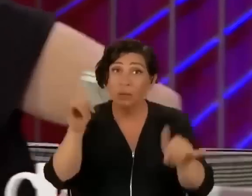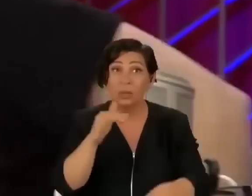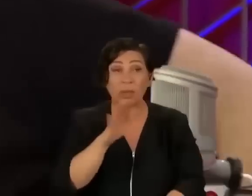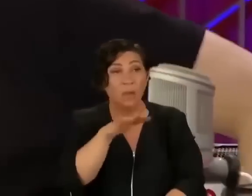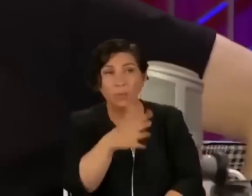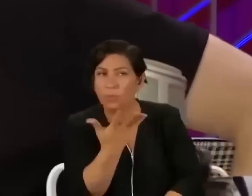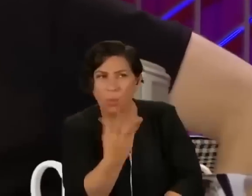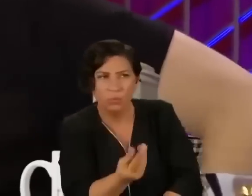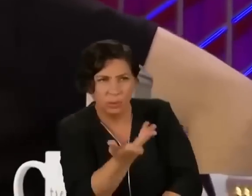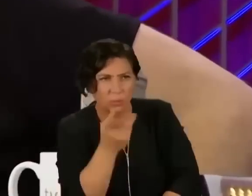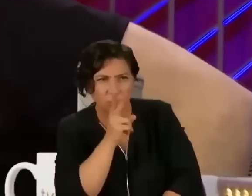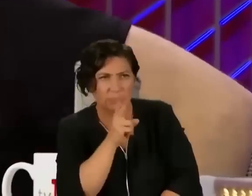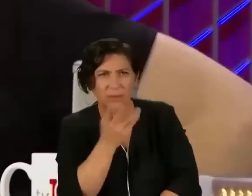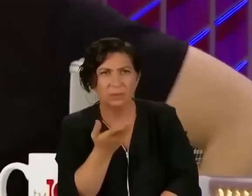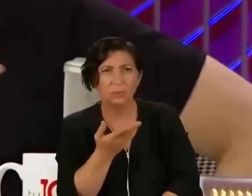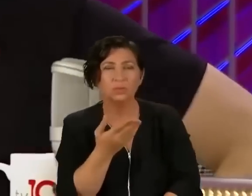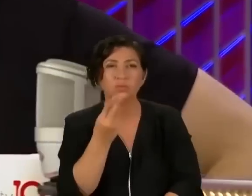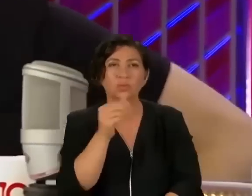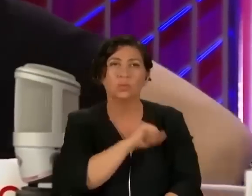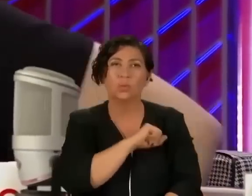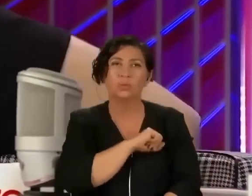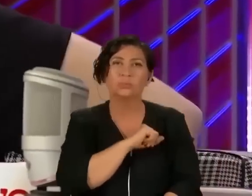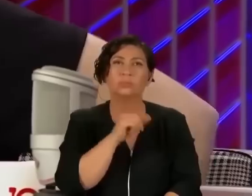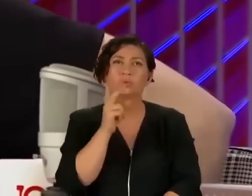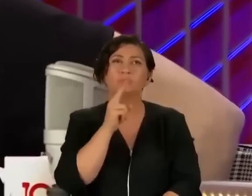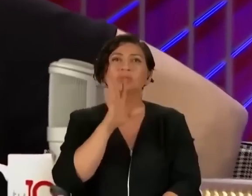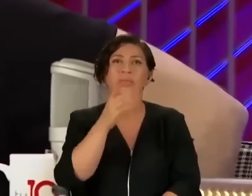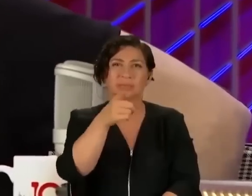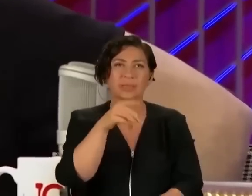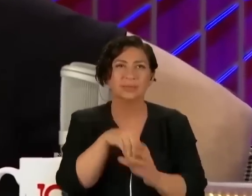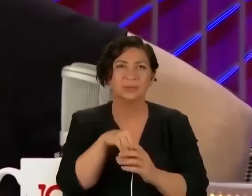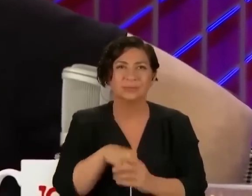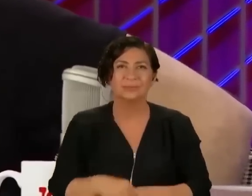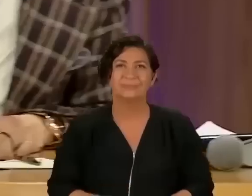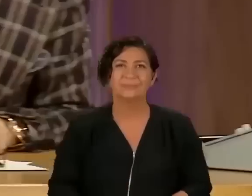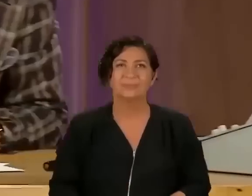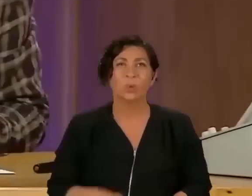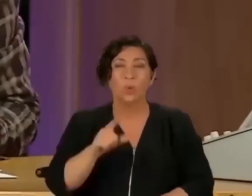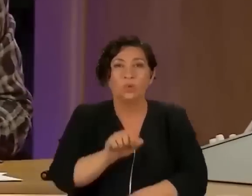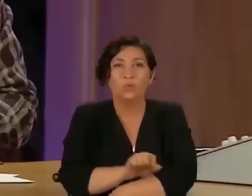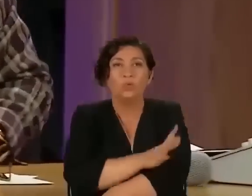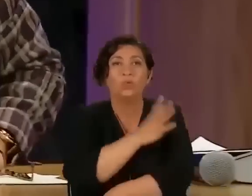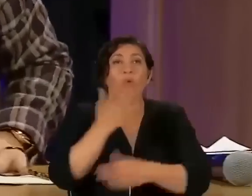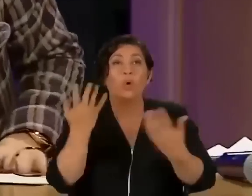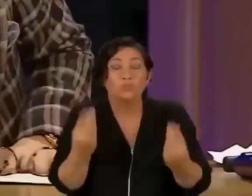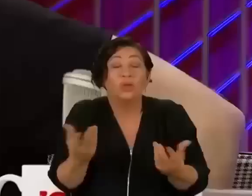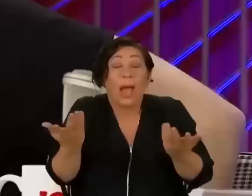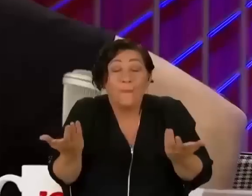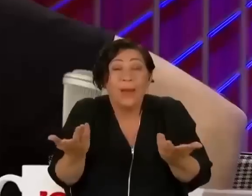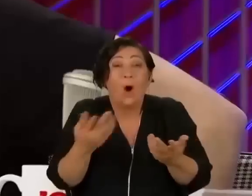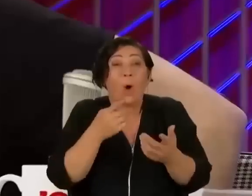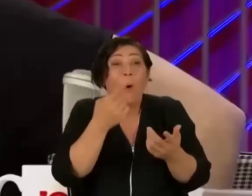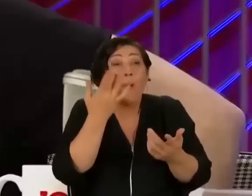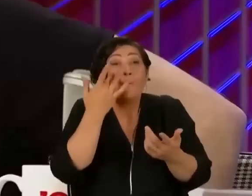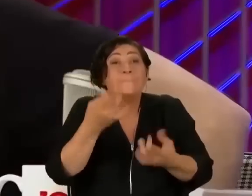dedim hocam hayırdır, ne oldu dedim. Ne olmuş? Çok korktum lan gülmeyecekler diye sana dedim. Ay. O duyguyu yaşamış ama onu